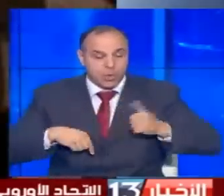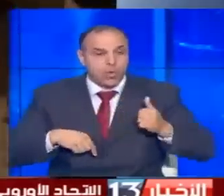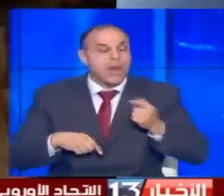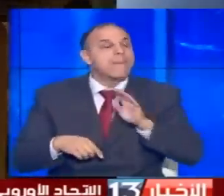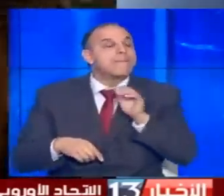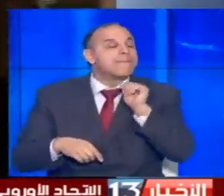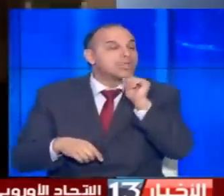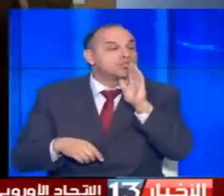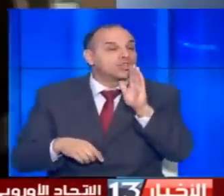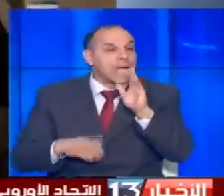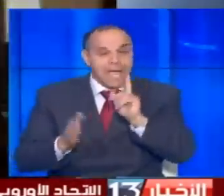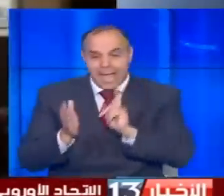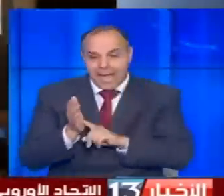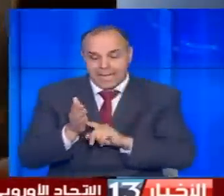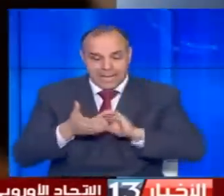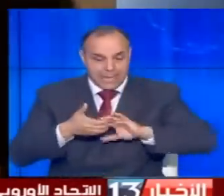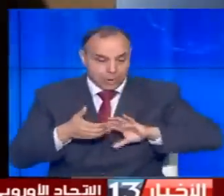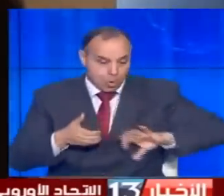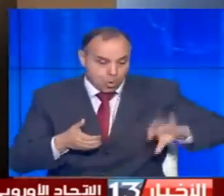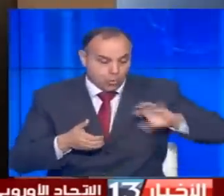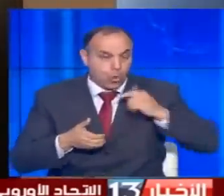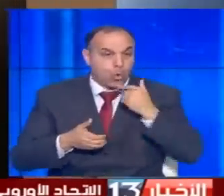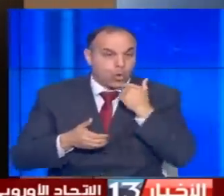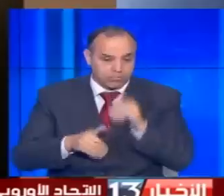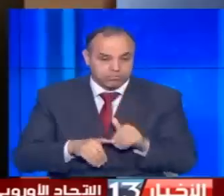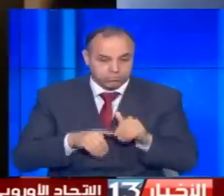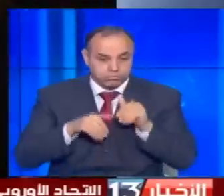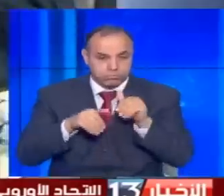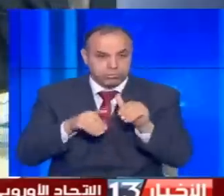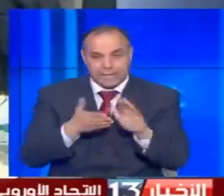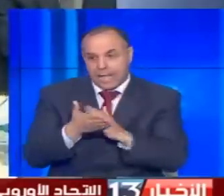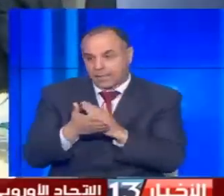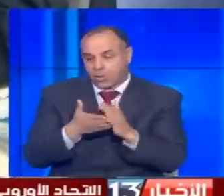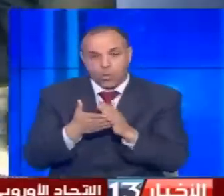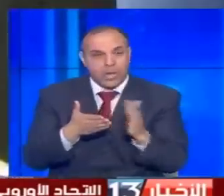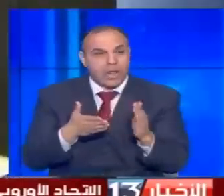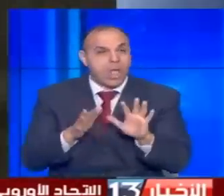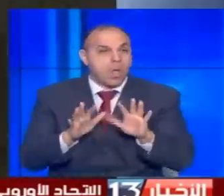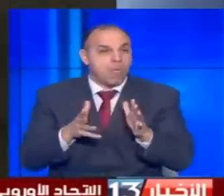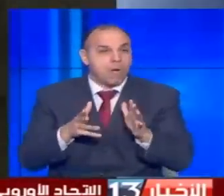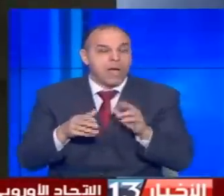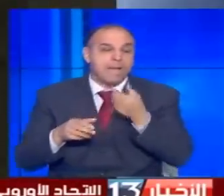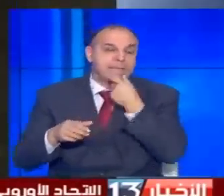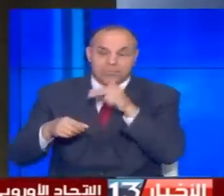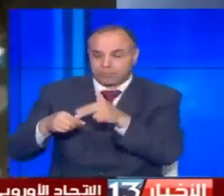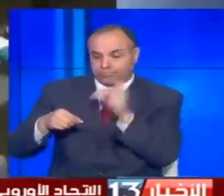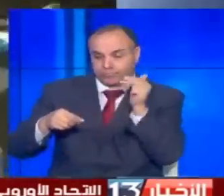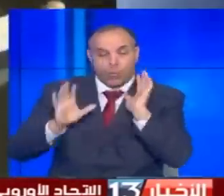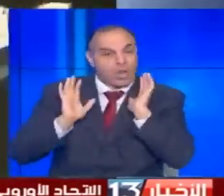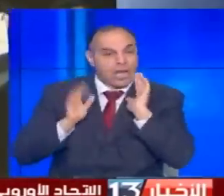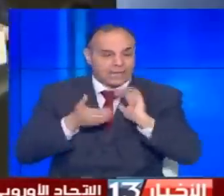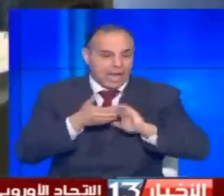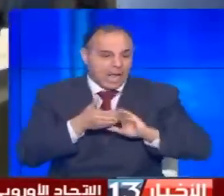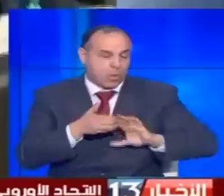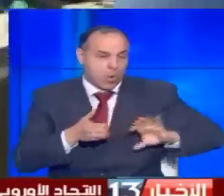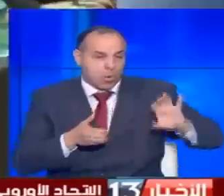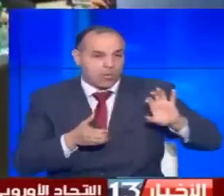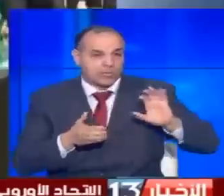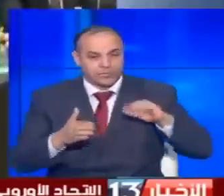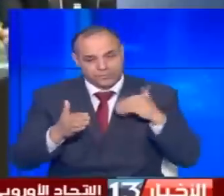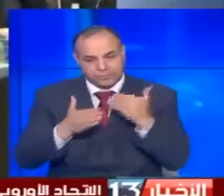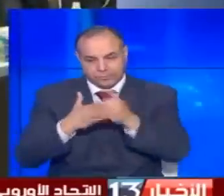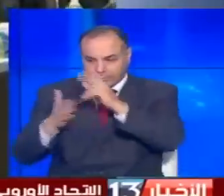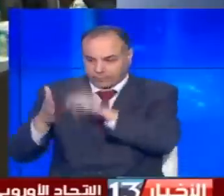ميشيل اكد ان الاتحاد الاوروبي سيبدا بتكثيف استعداداته لاحتمال خروج بريطانيا من الاتحاد دون التوصل الى